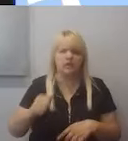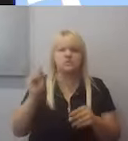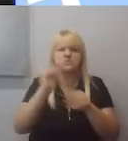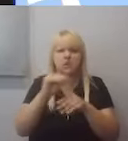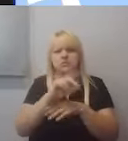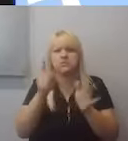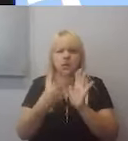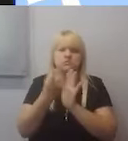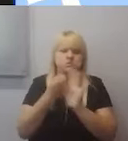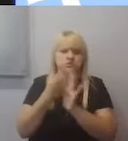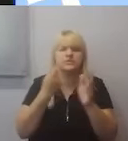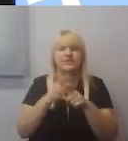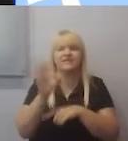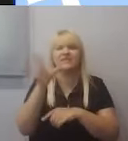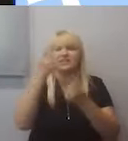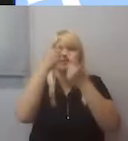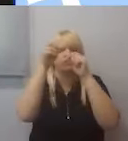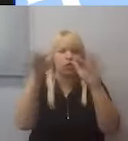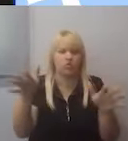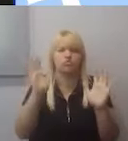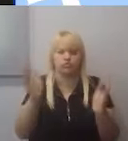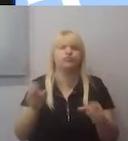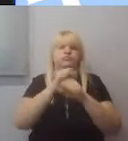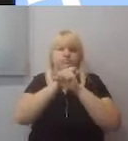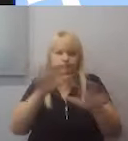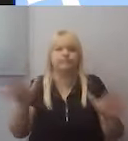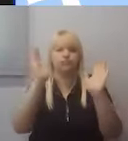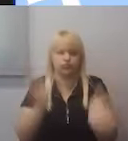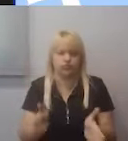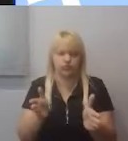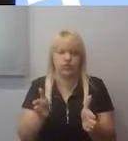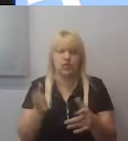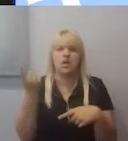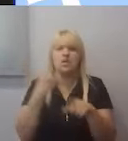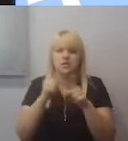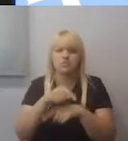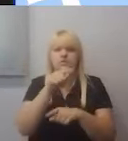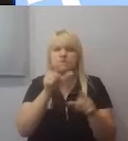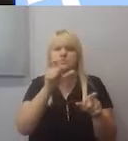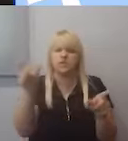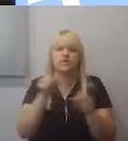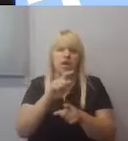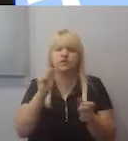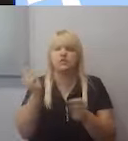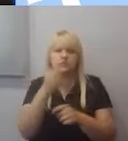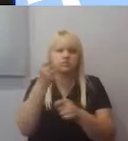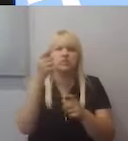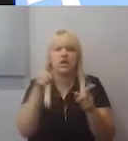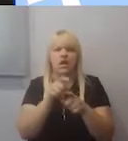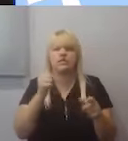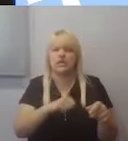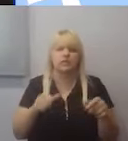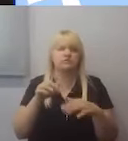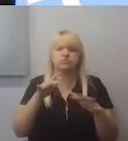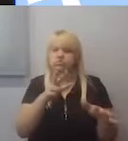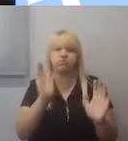informācija jau tiks sniegta jo tanī brīdī arī operatoro dienestu darbība ir noslogota